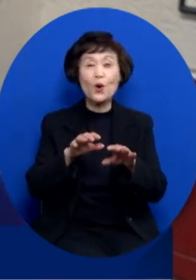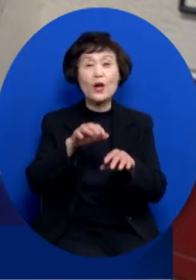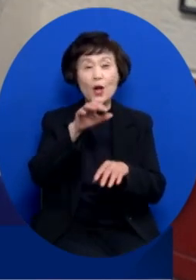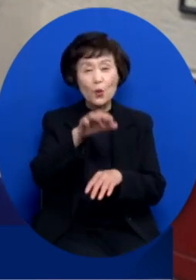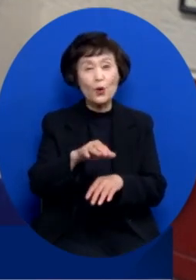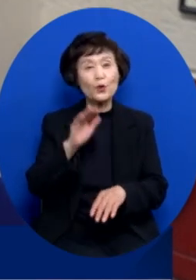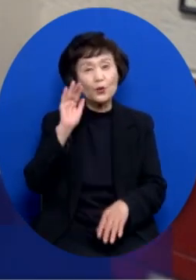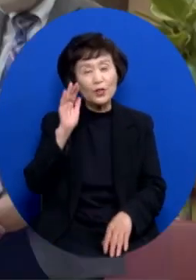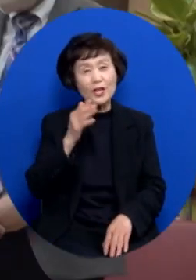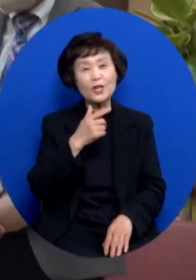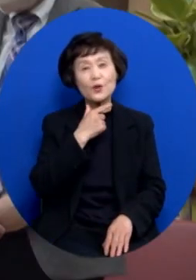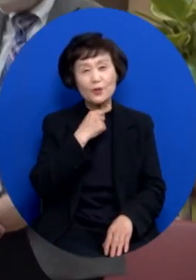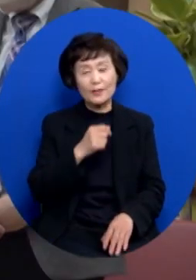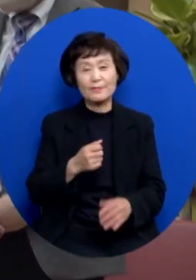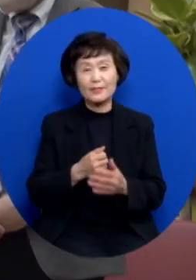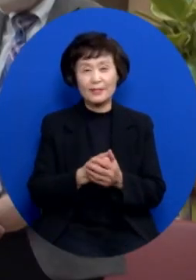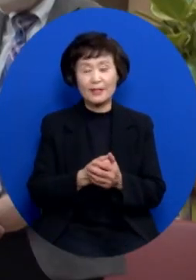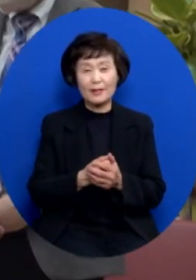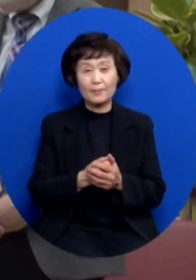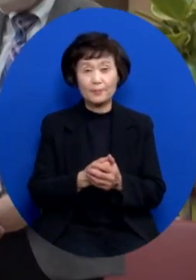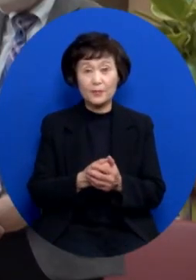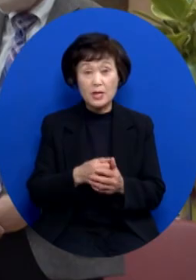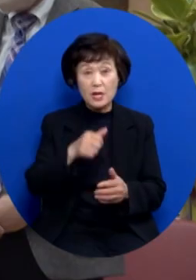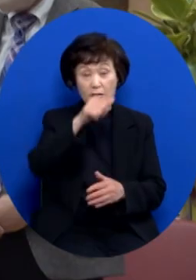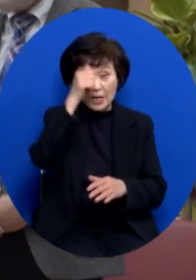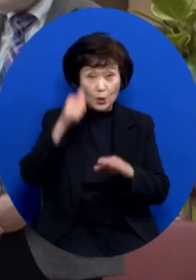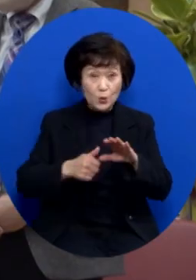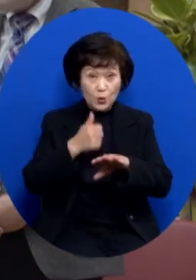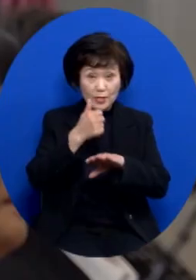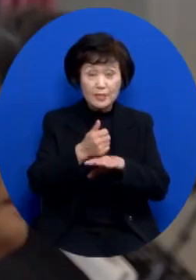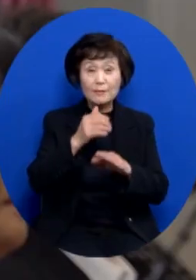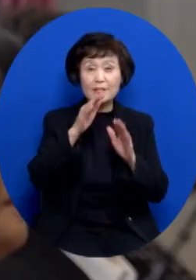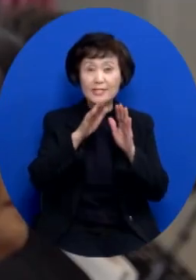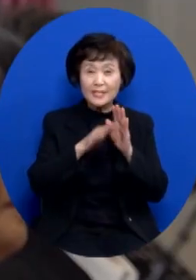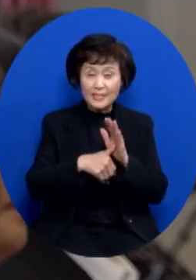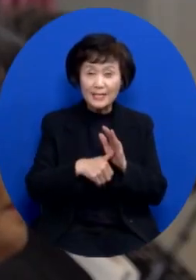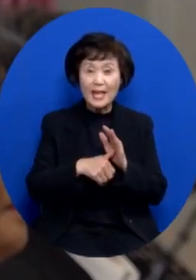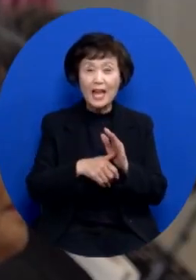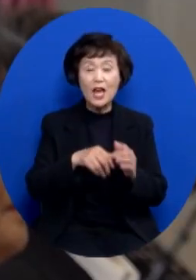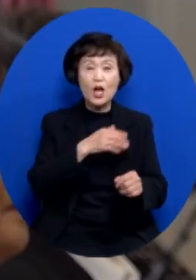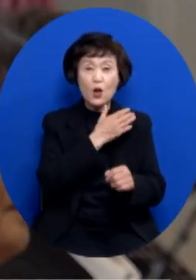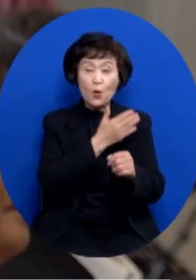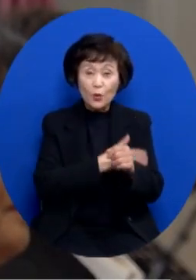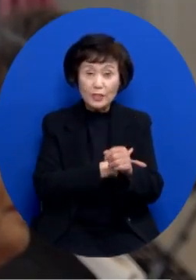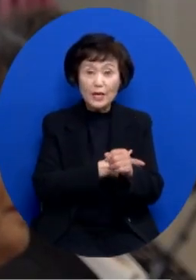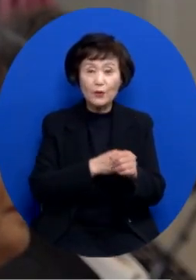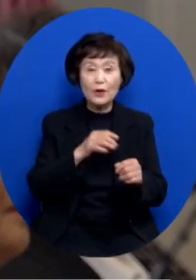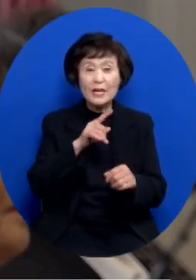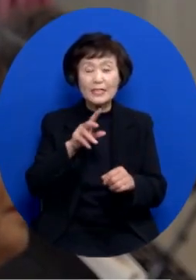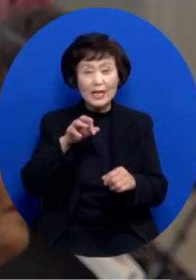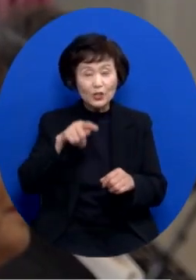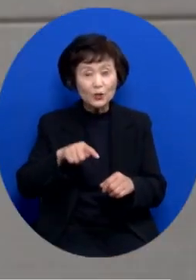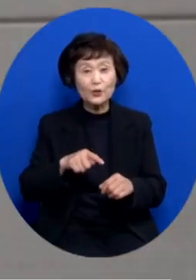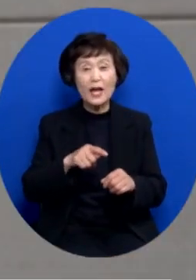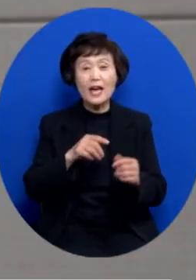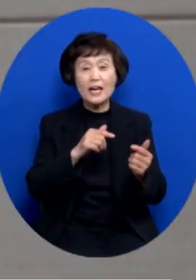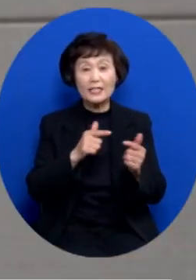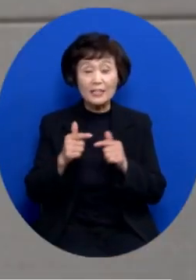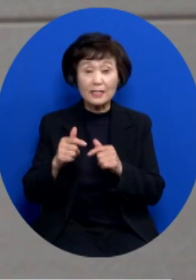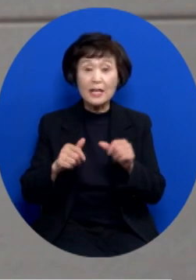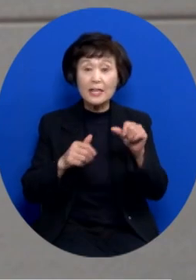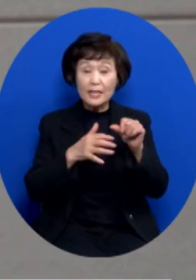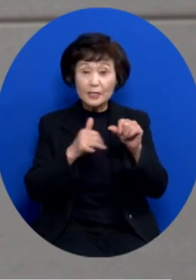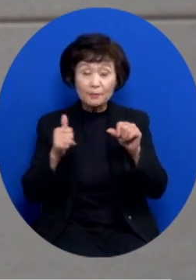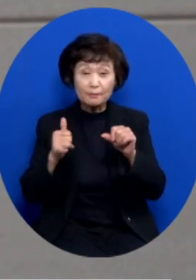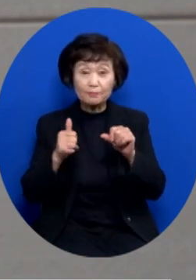간절히 바랍니다. 이어진 장로 취임식에선 김태권 성도와 박정훈, 양순화, 허강호, 정옥진